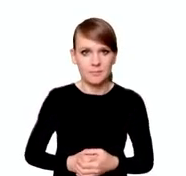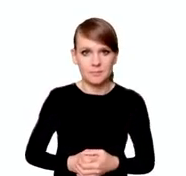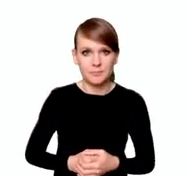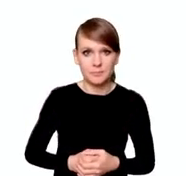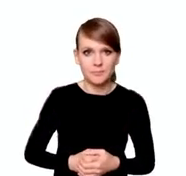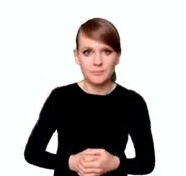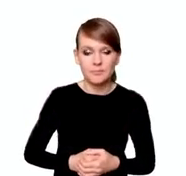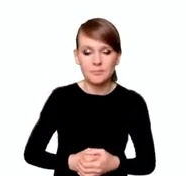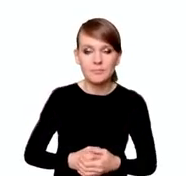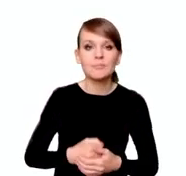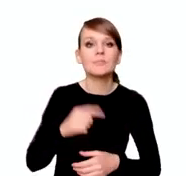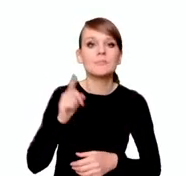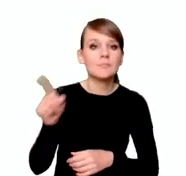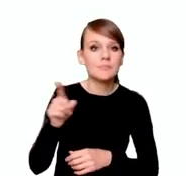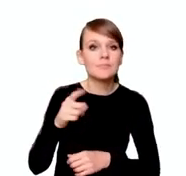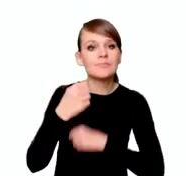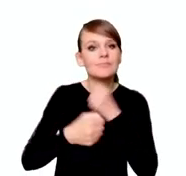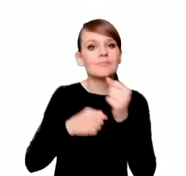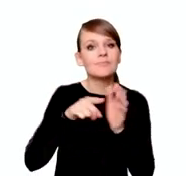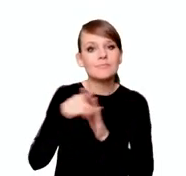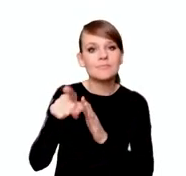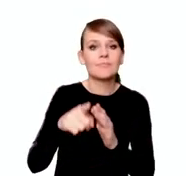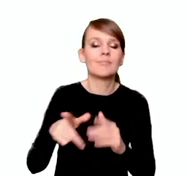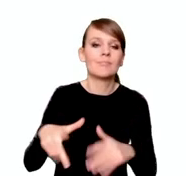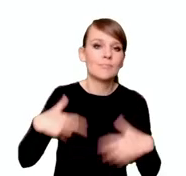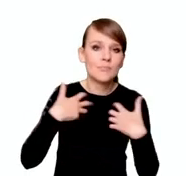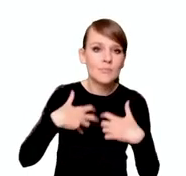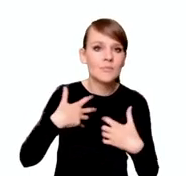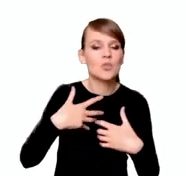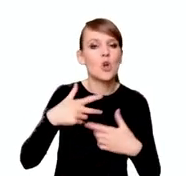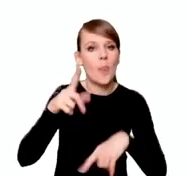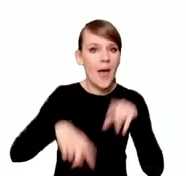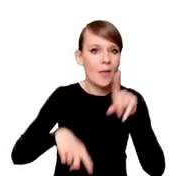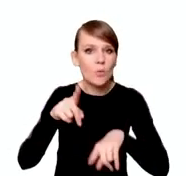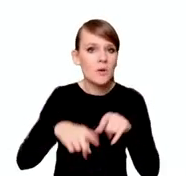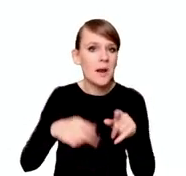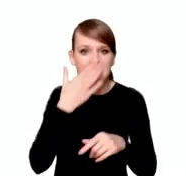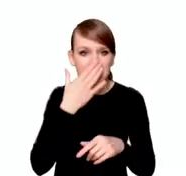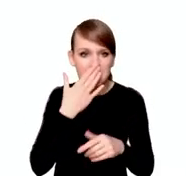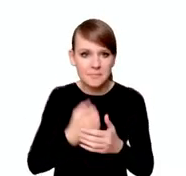na rzecz środowiska naturalnego, czyli w kierunku tak zwanego milczącego